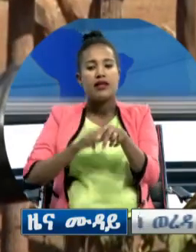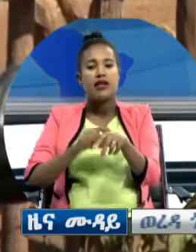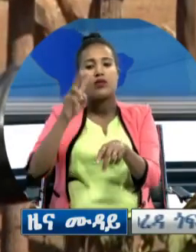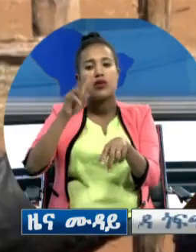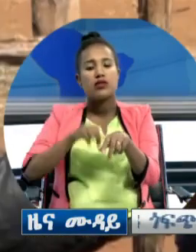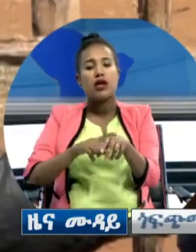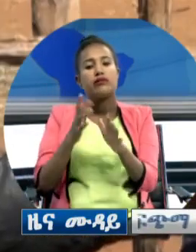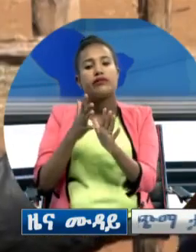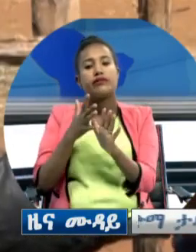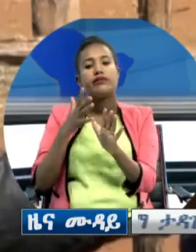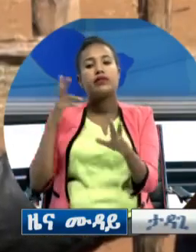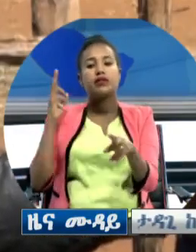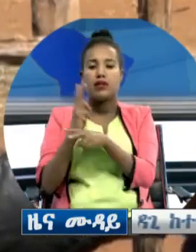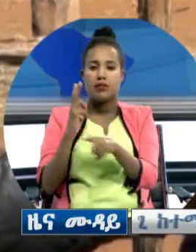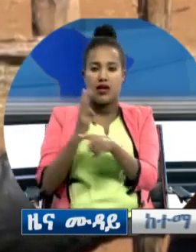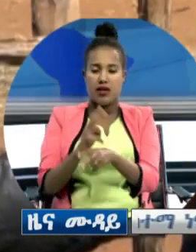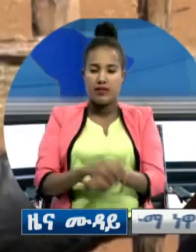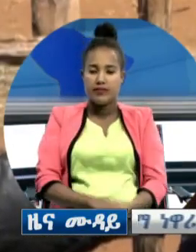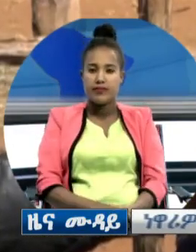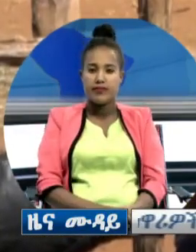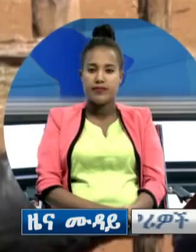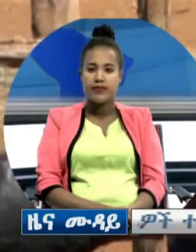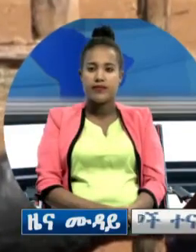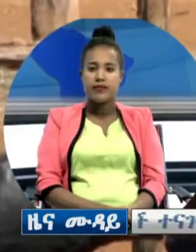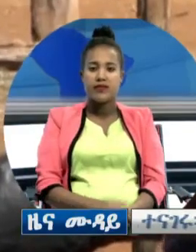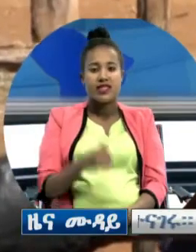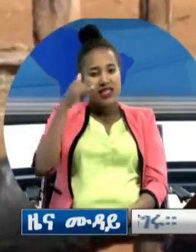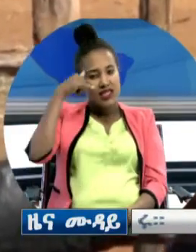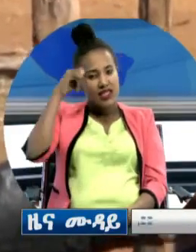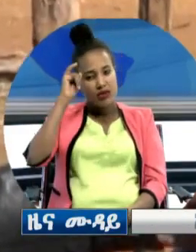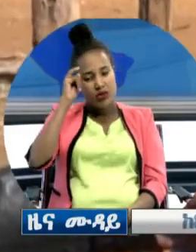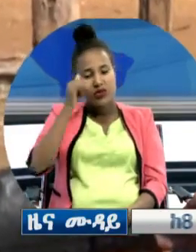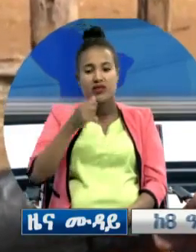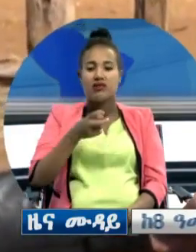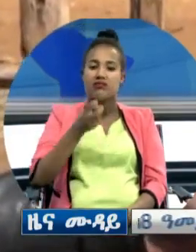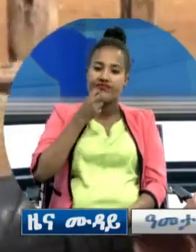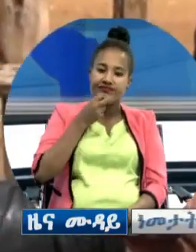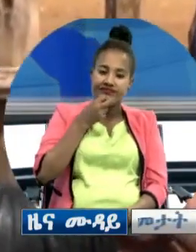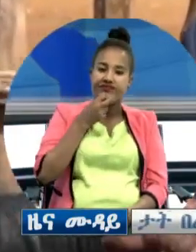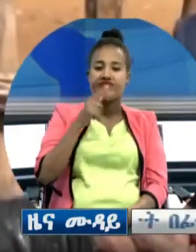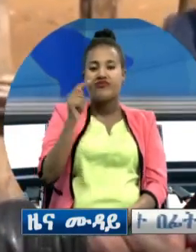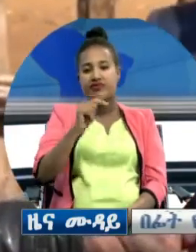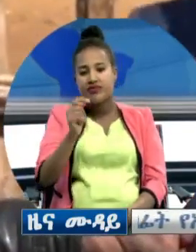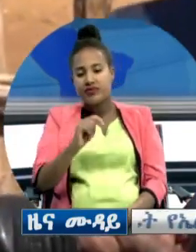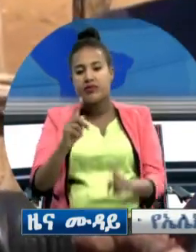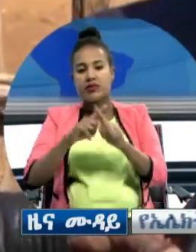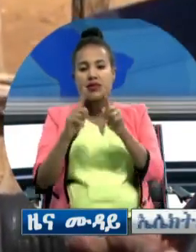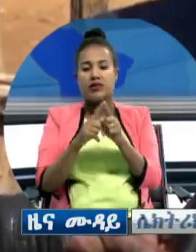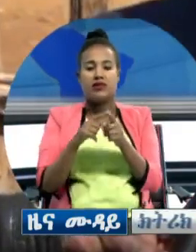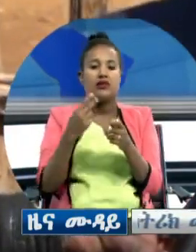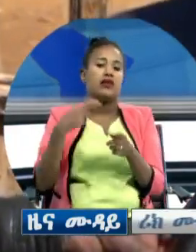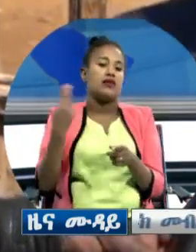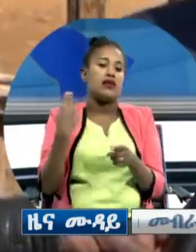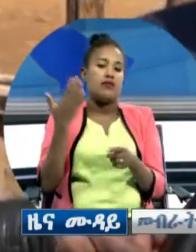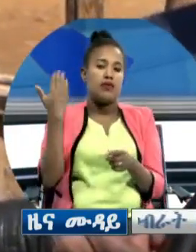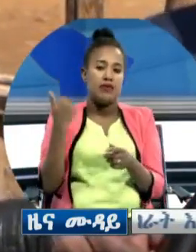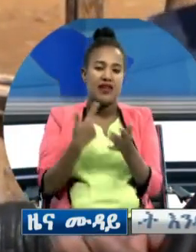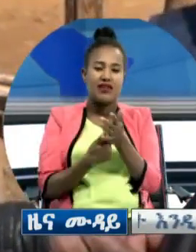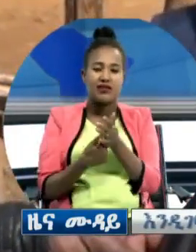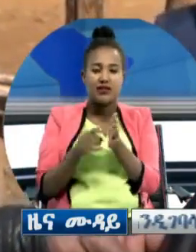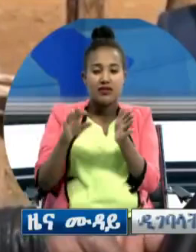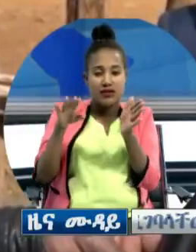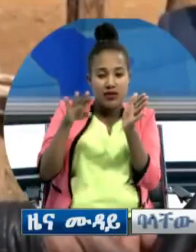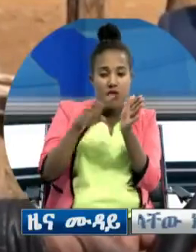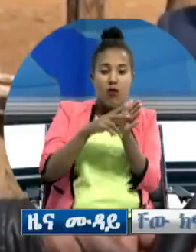ወረፋ እንጠብቃለን። ከብቶች የሚጠቀሙትን ምን የሚሉትን ከብቶች እየደቀደቁት እየሸኑበትበት እየጣሉበት ያንን ነው የምንጠቀም እና በጣም ወራጅ ውሃ